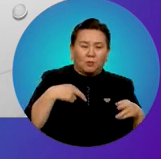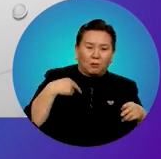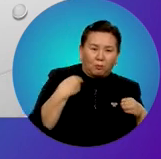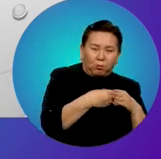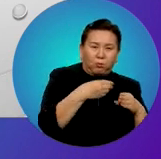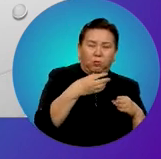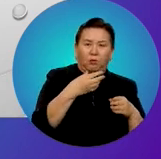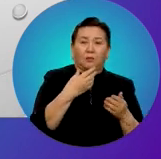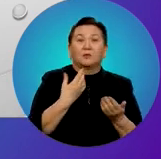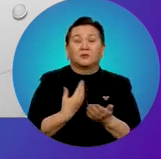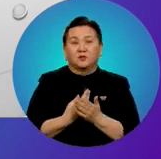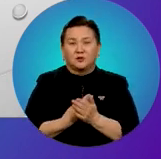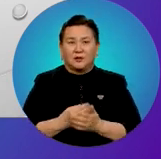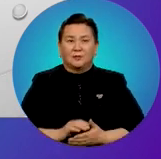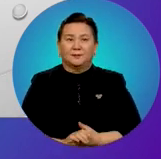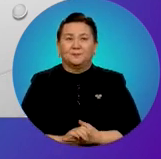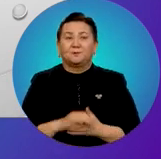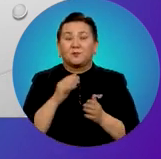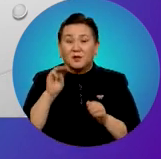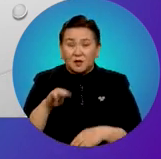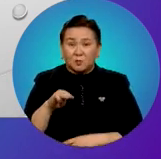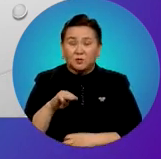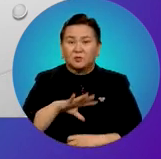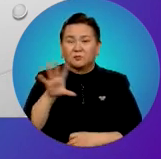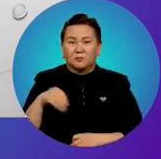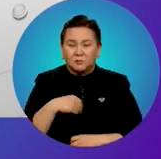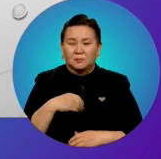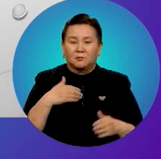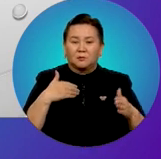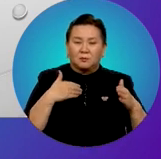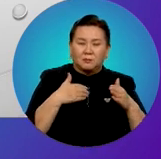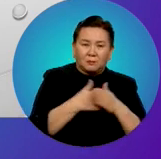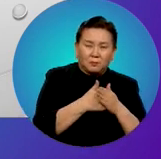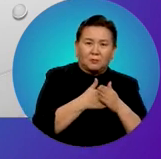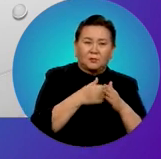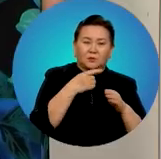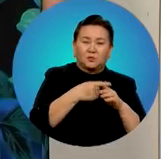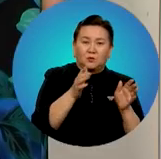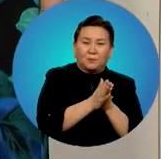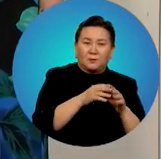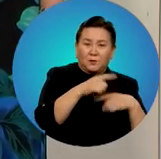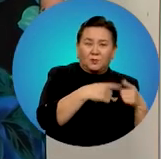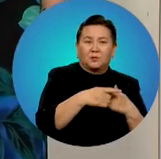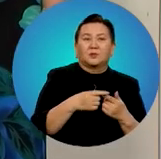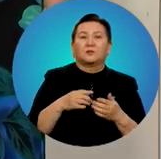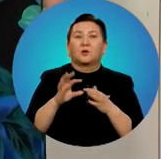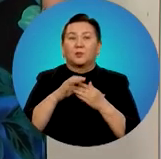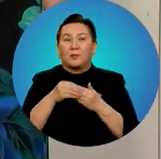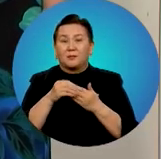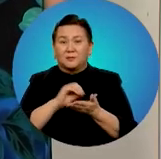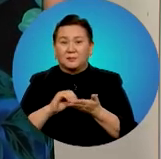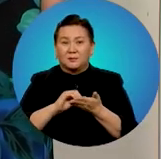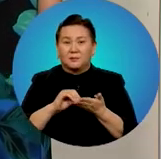тэглээд тогтчихнэ. Тийм учраас бэл хүртэл өнхөрчхөөр чулуу өнхрүүлэх хэрэгтэй гэсэн Дармын Батбаарын эсэнээс